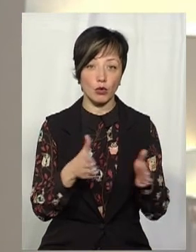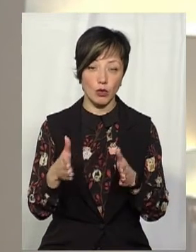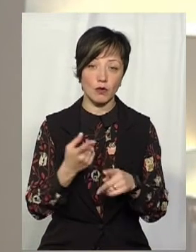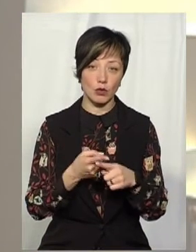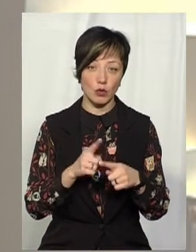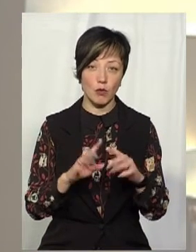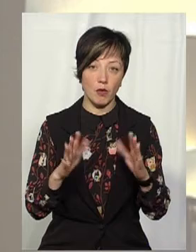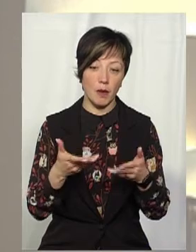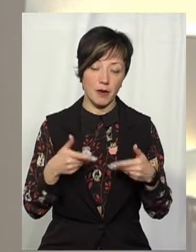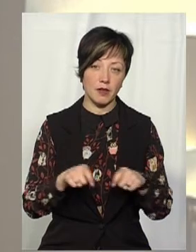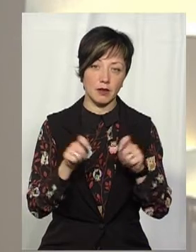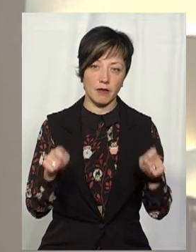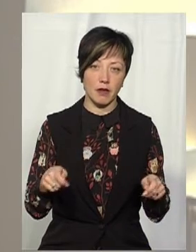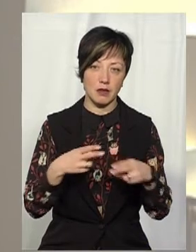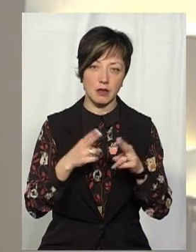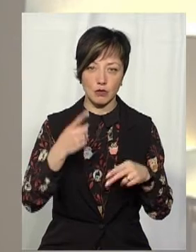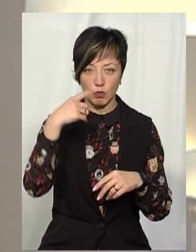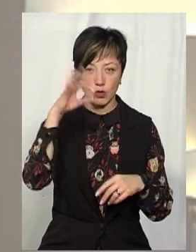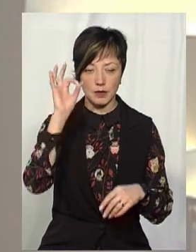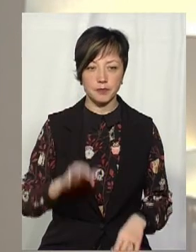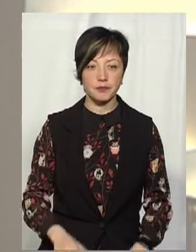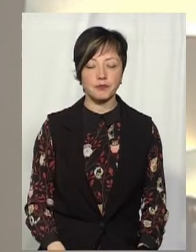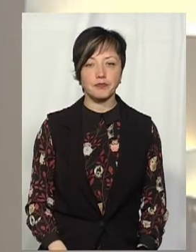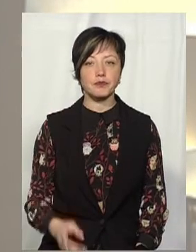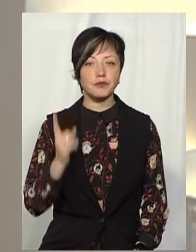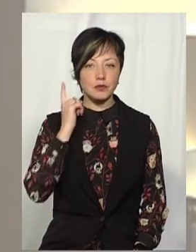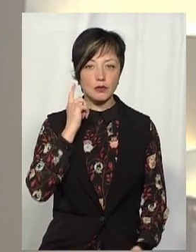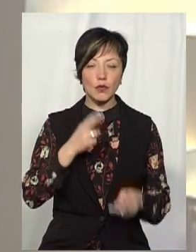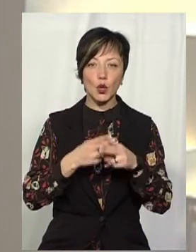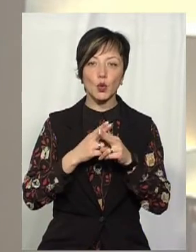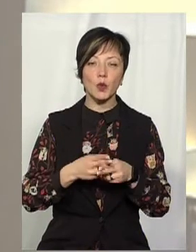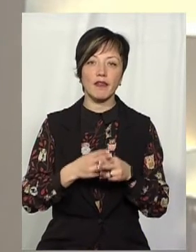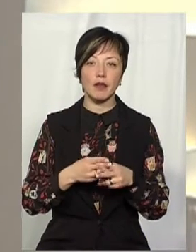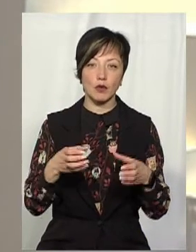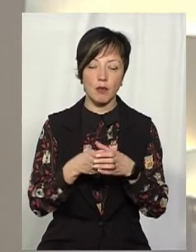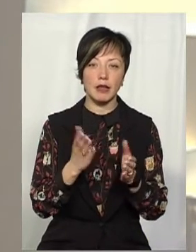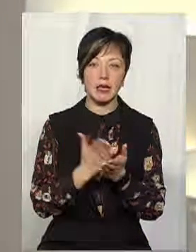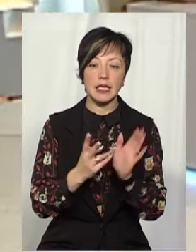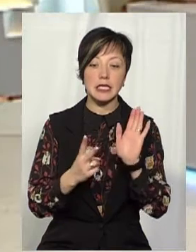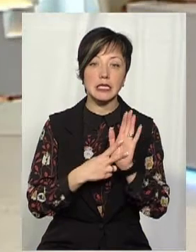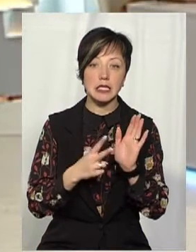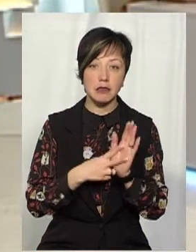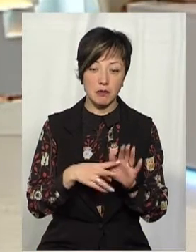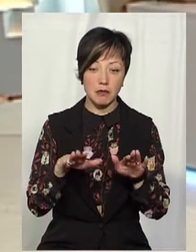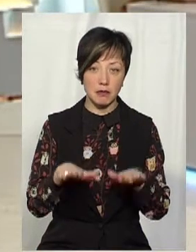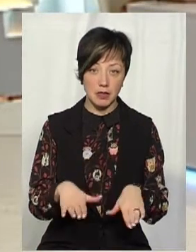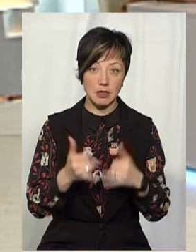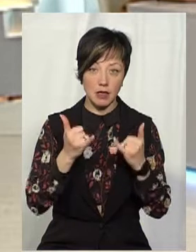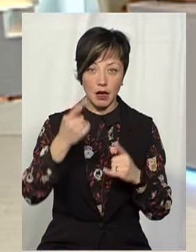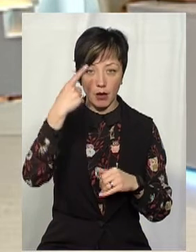вже до того моменту, ми відкривали поліцейську станцію. Ми почули, що в Дунаєвецькій громаді є 7 посад так,